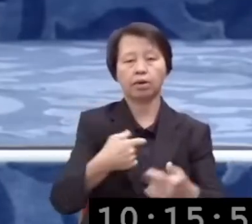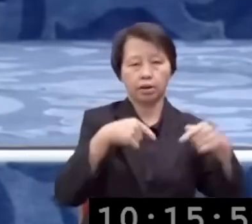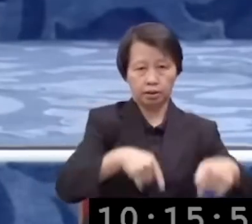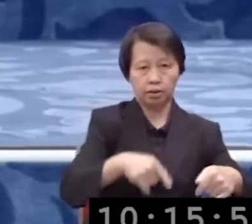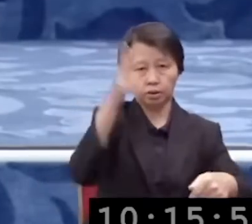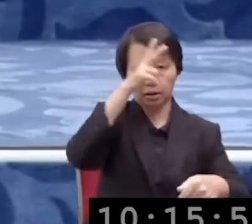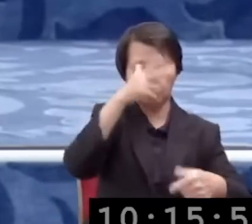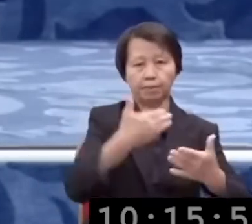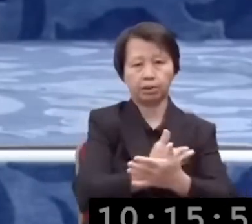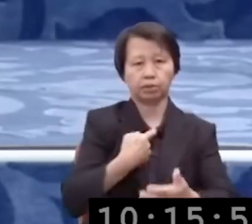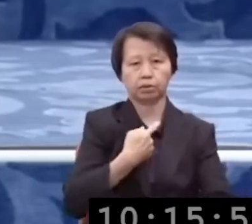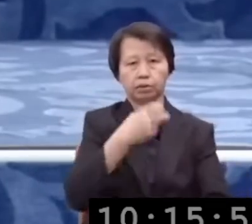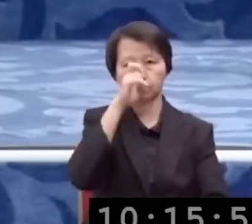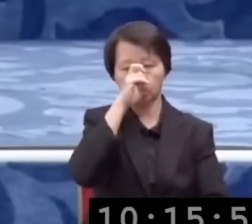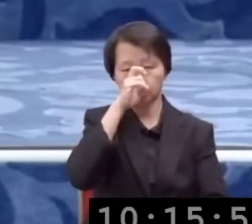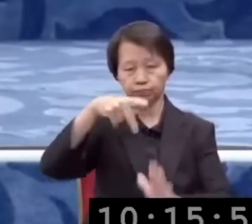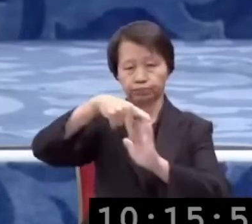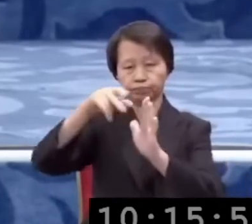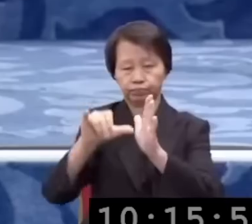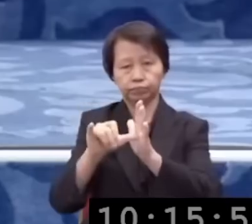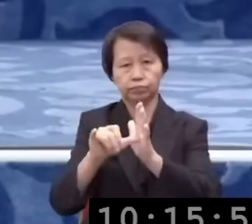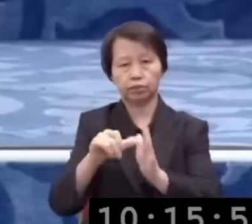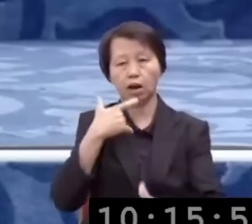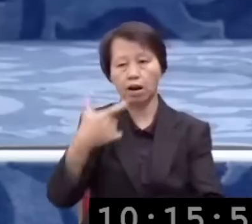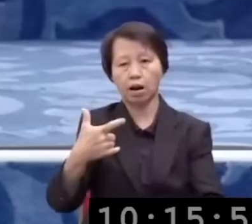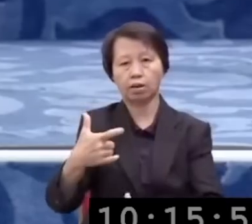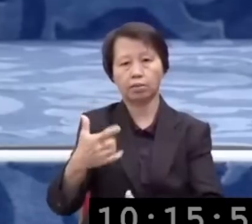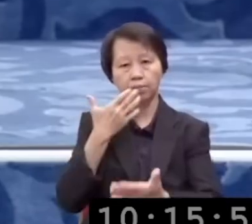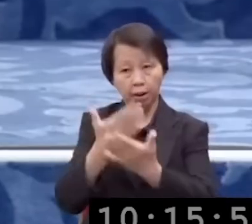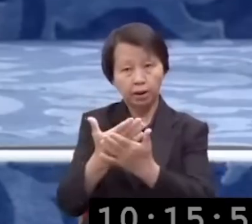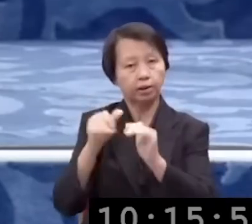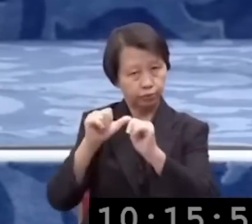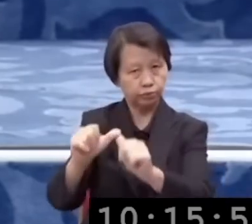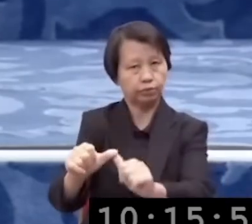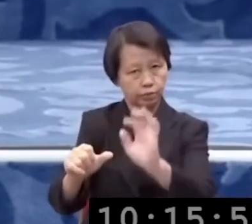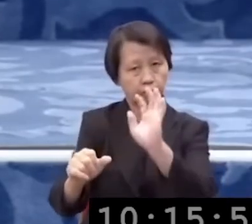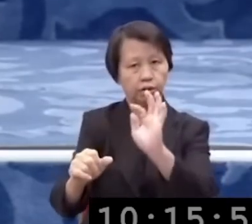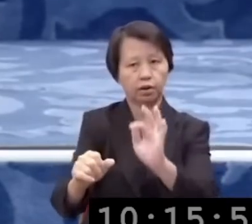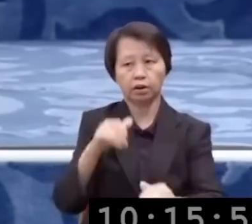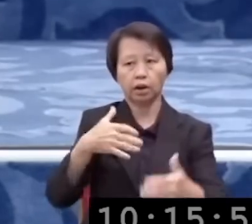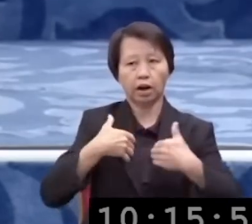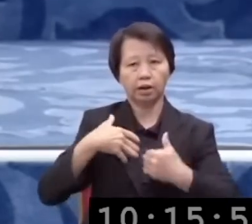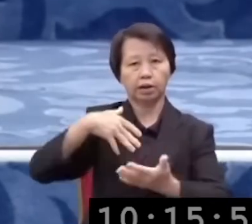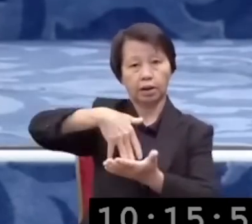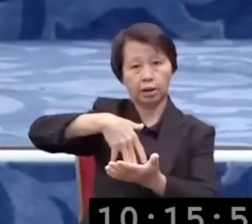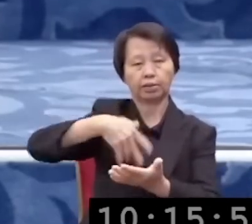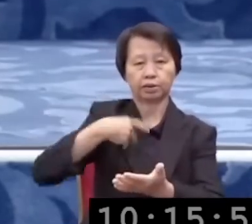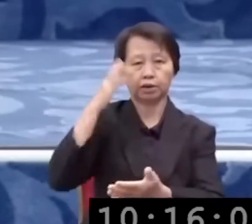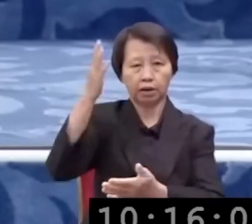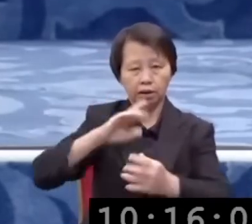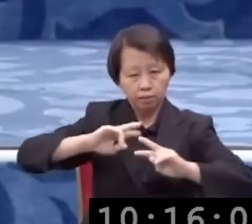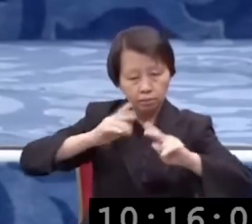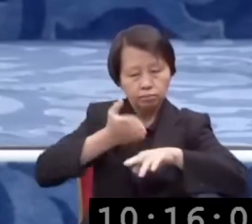kita masuk gitu tegaskan polisi lama yang bagus kita teruskan yang ada kelemahan kita